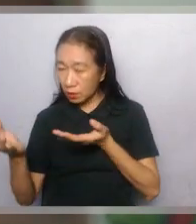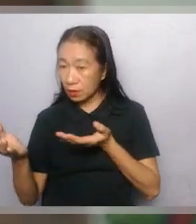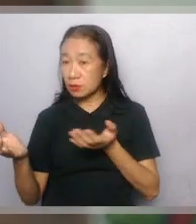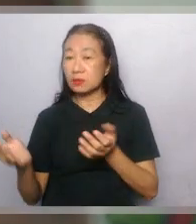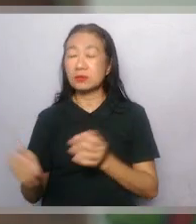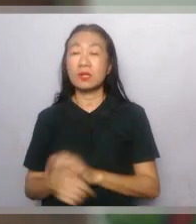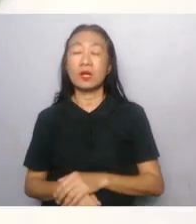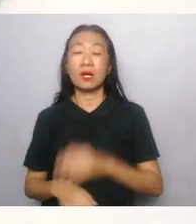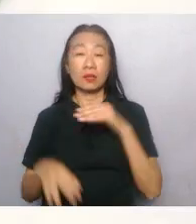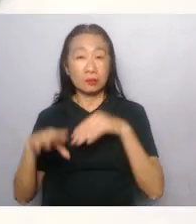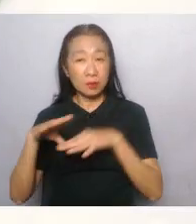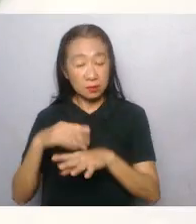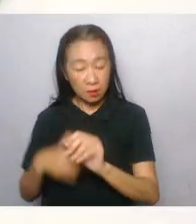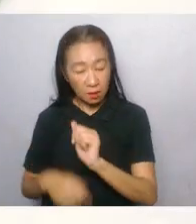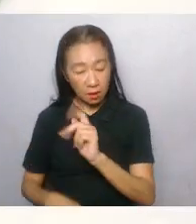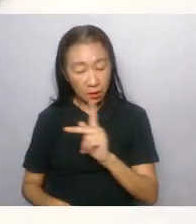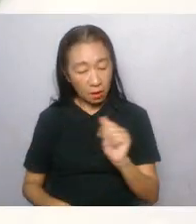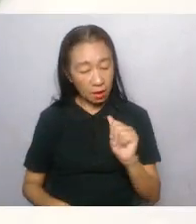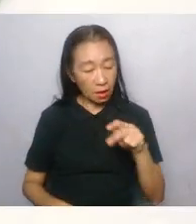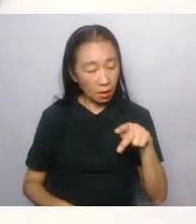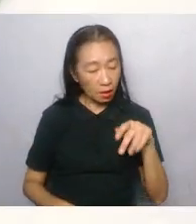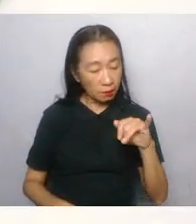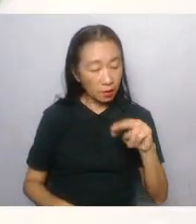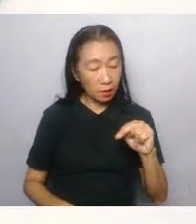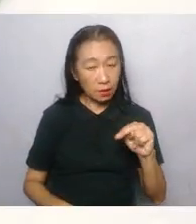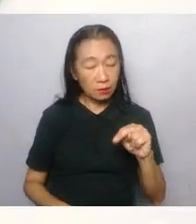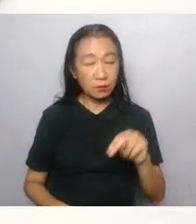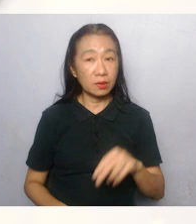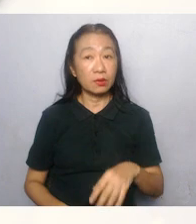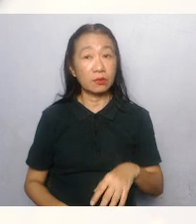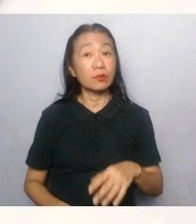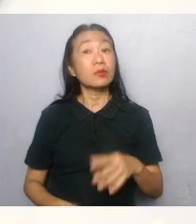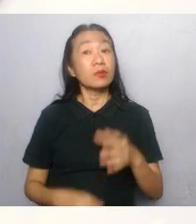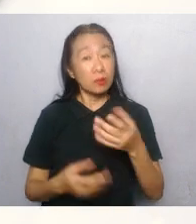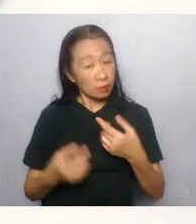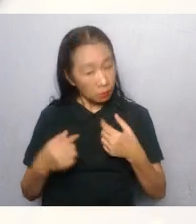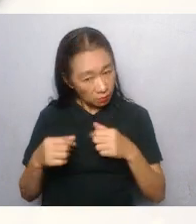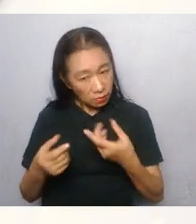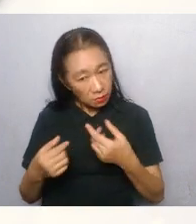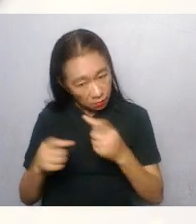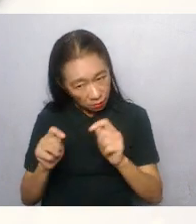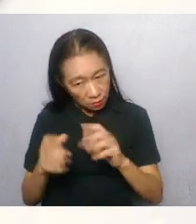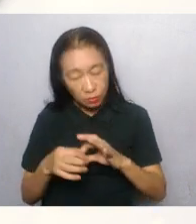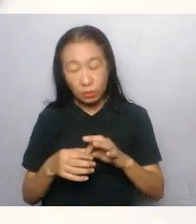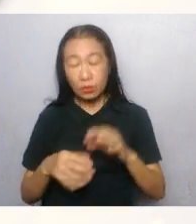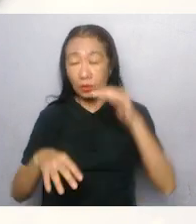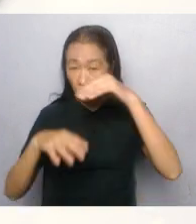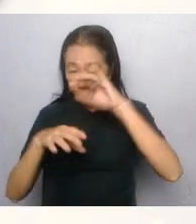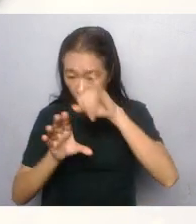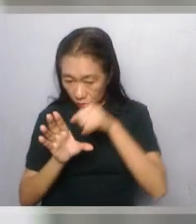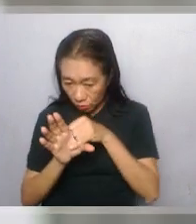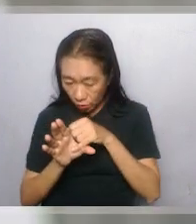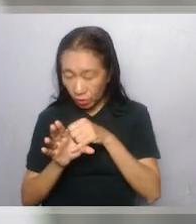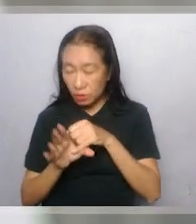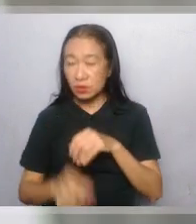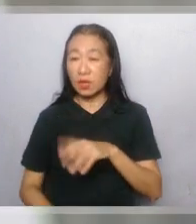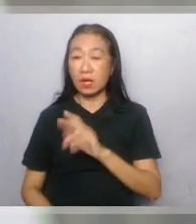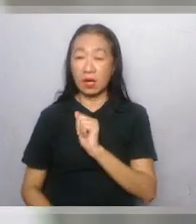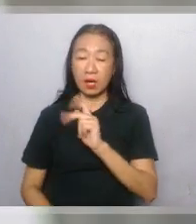ipasok sa AKAPIN. Pinursige na namin na sumali sa AKAPIN. Pumunta na kami dun